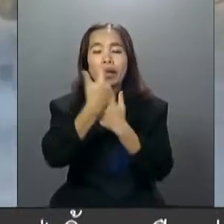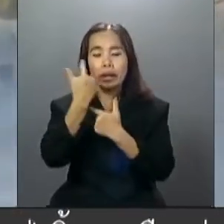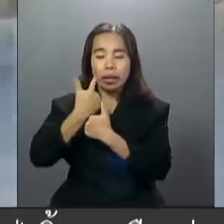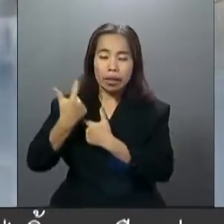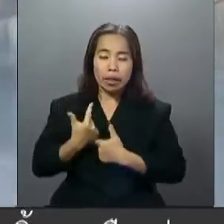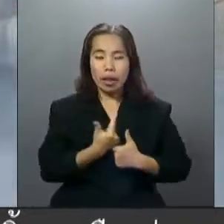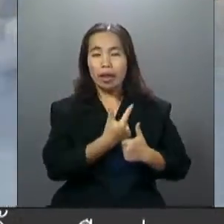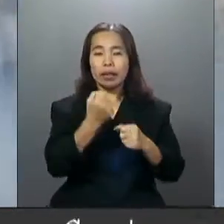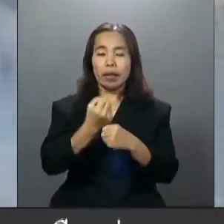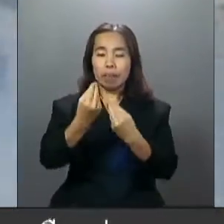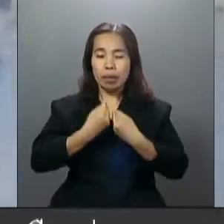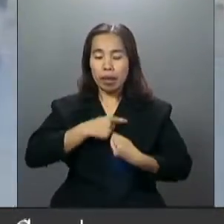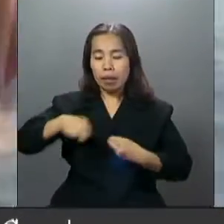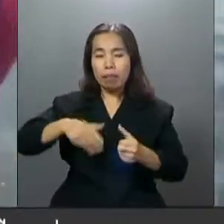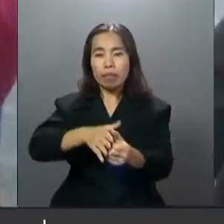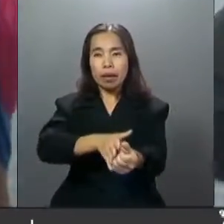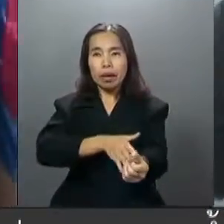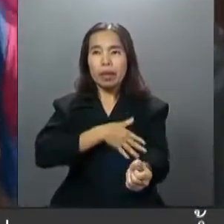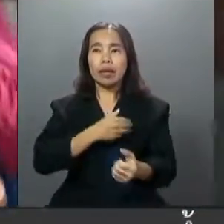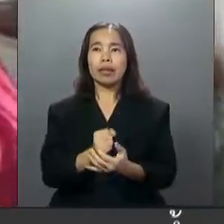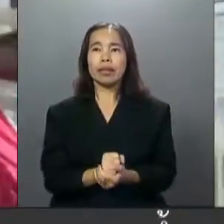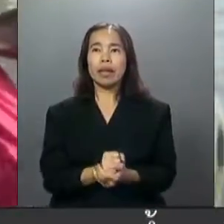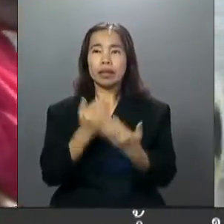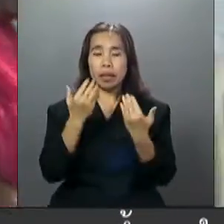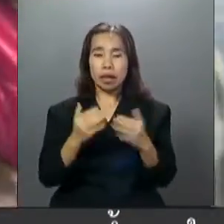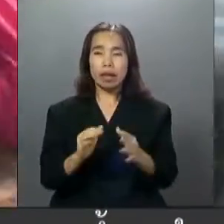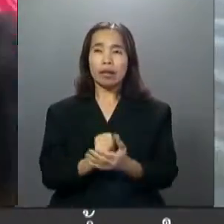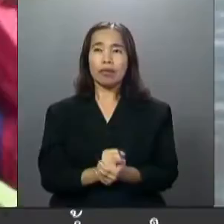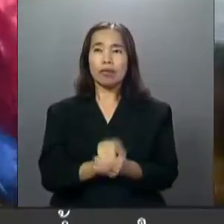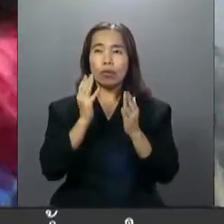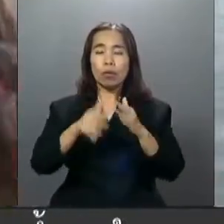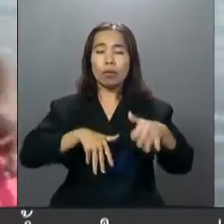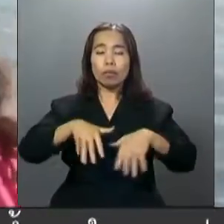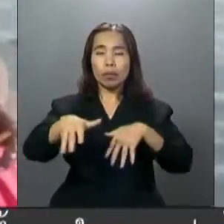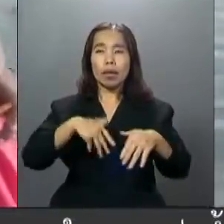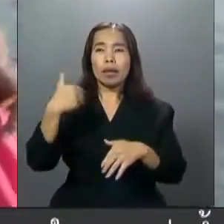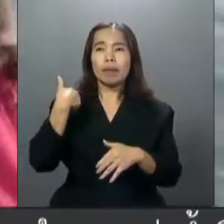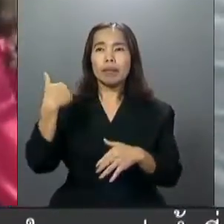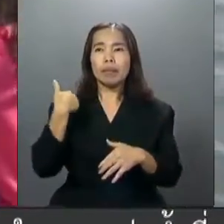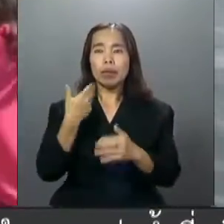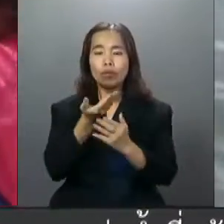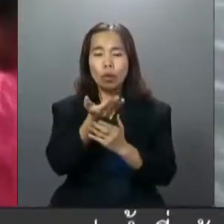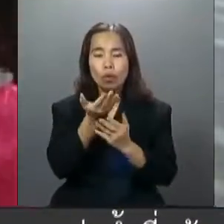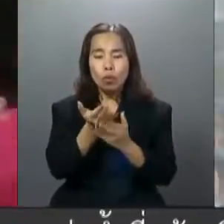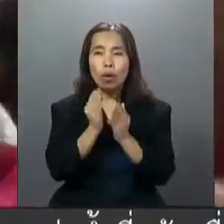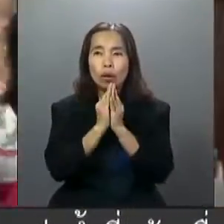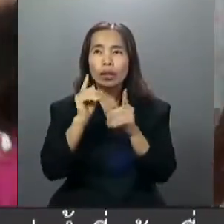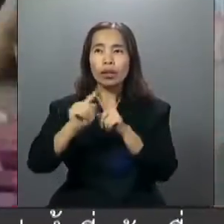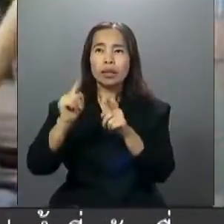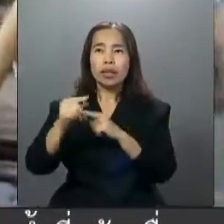ในหมู่บ้านมาเป็นเวลานานนอกจากนี้ชาวบ้านยังได้ขอพรจากแม่ย่านางเพื่อที่จะ